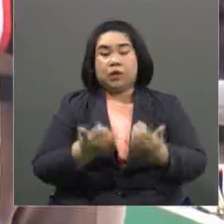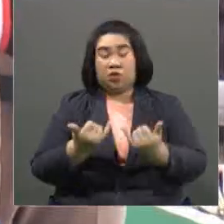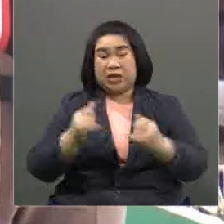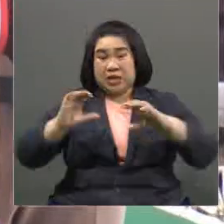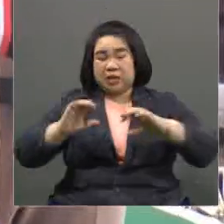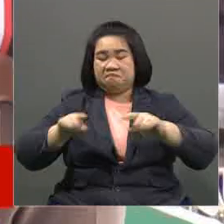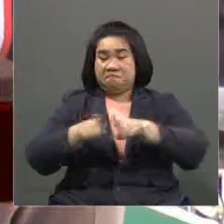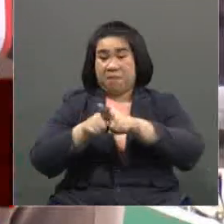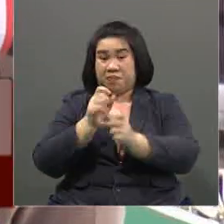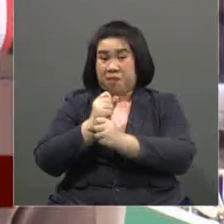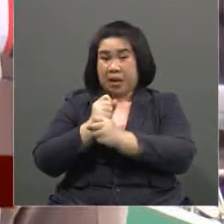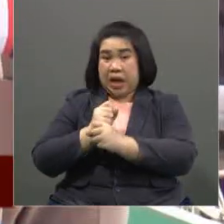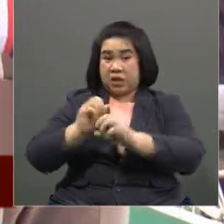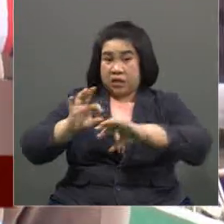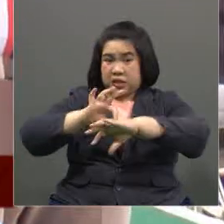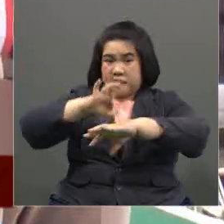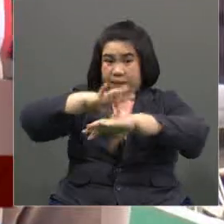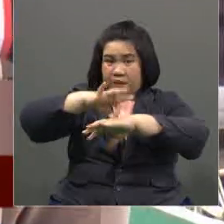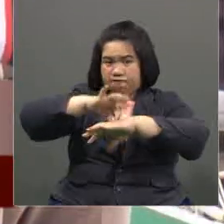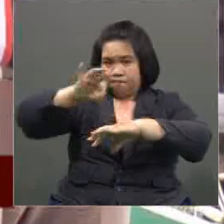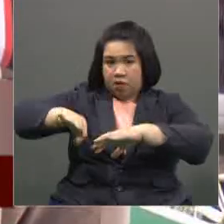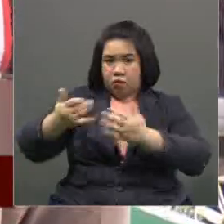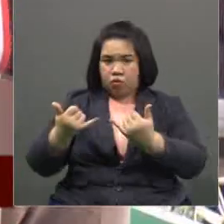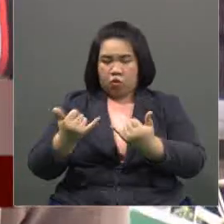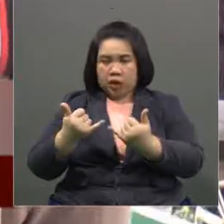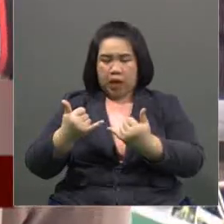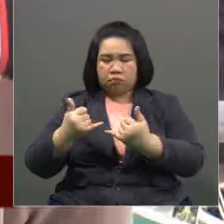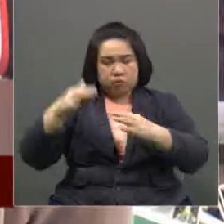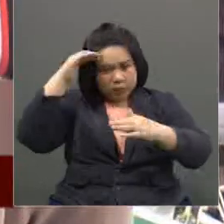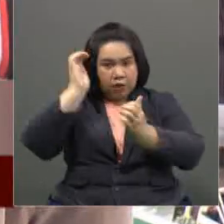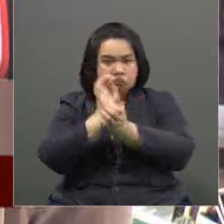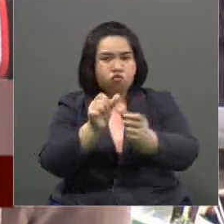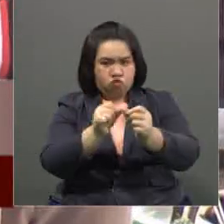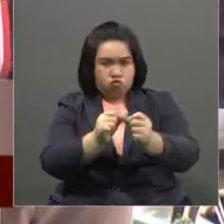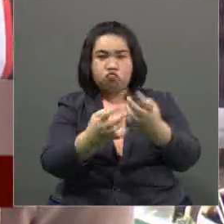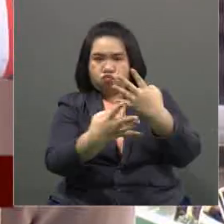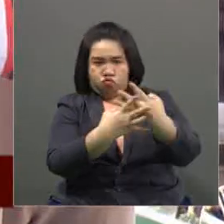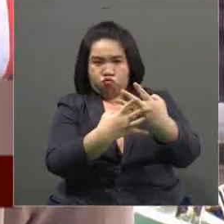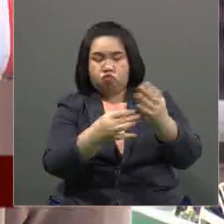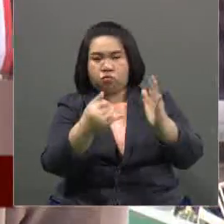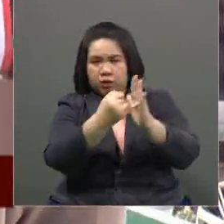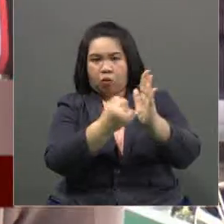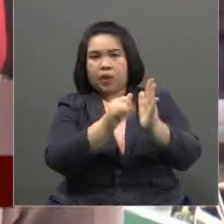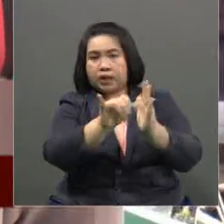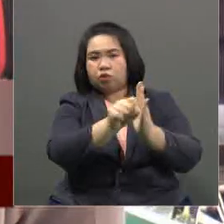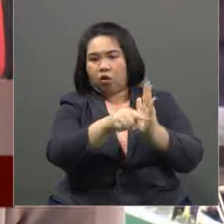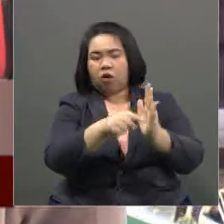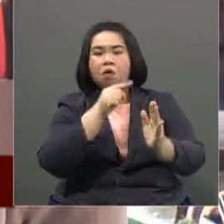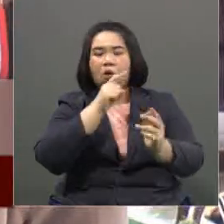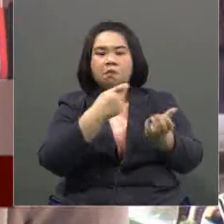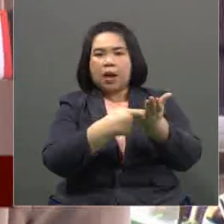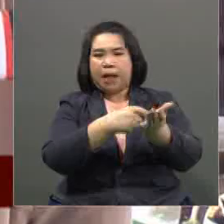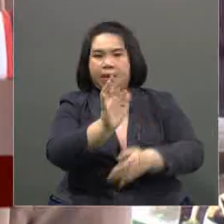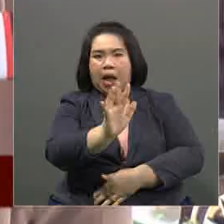จากราชการตอนนี้ตัวตำรวจอยู่ที่เรือนจำนะครับอยู่ที่เรือนจำกลางจังหวัดยโสธรคือคัดค้านการประกัน